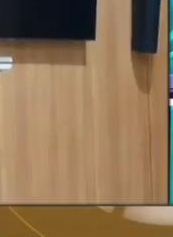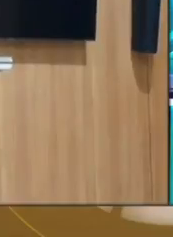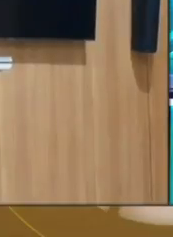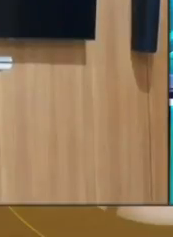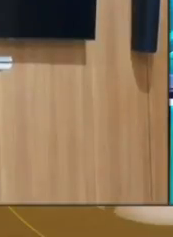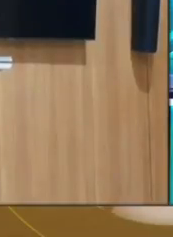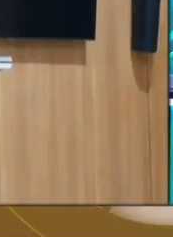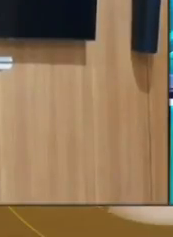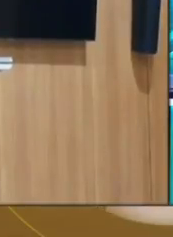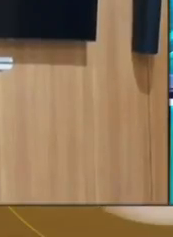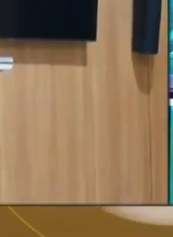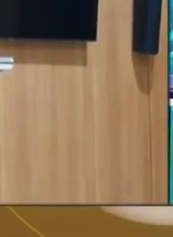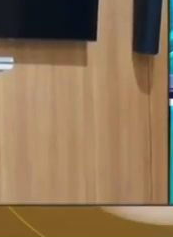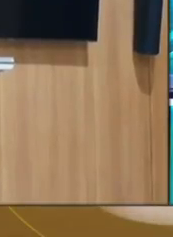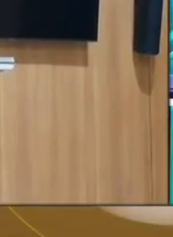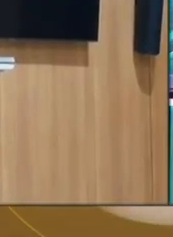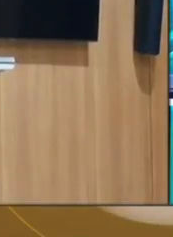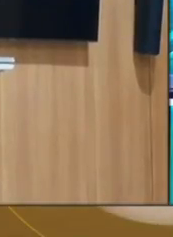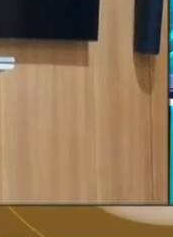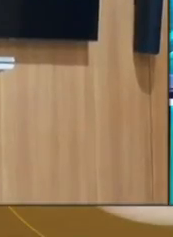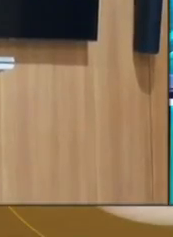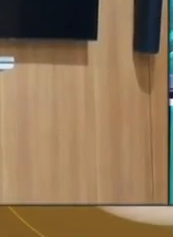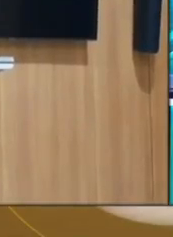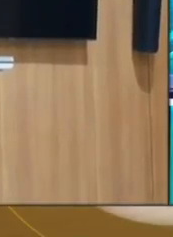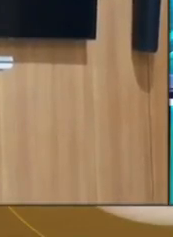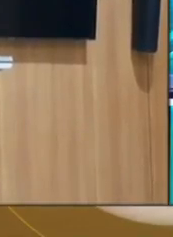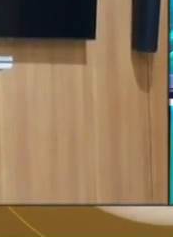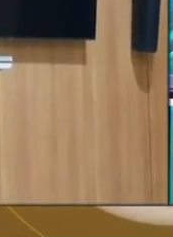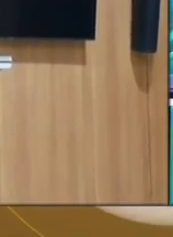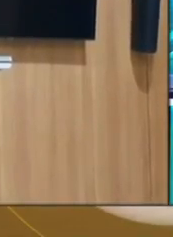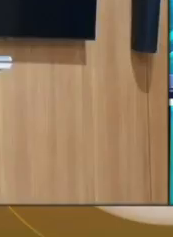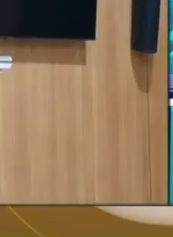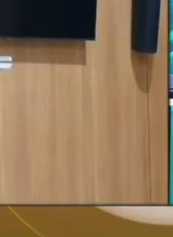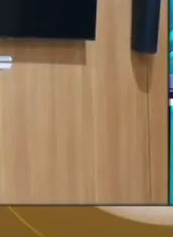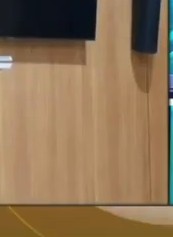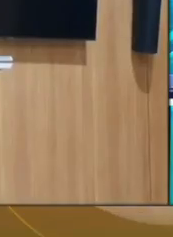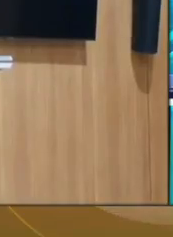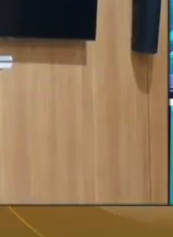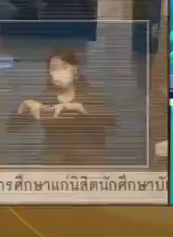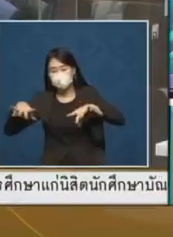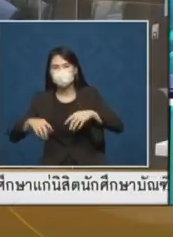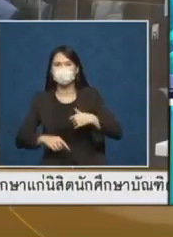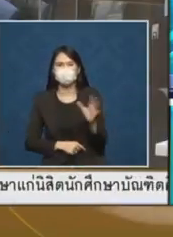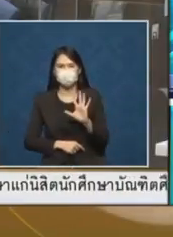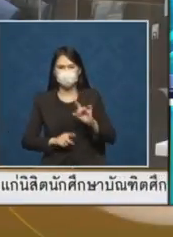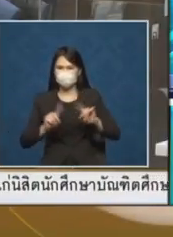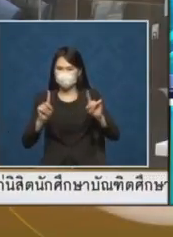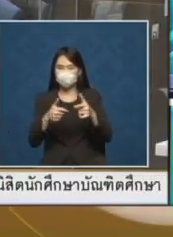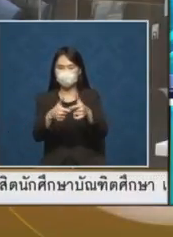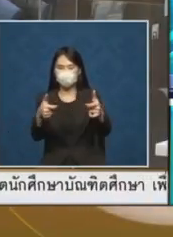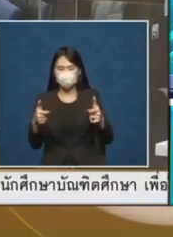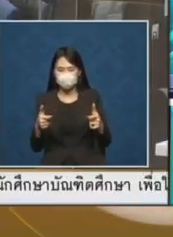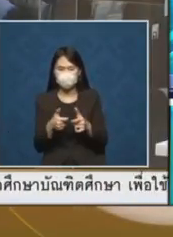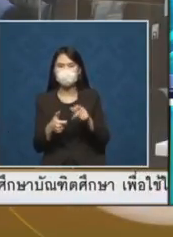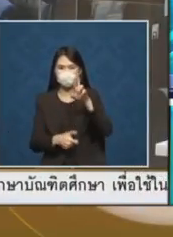แรกเนี่ยหนึ่งบอกว่าหน้าที่ในการแสดงตัวแสดงตนในการประชุมสภานั้นเป็นหน้าที่ของฝ่ายรัฐบา